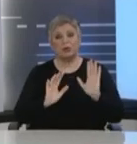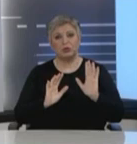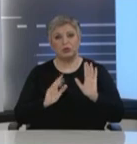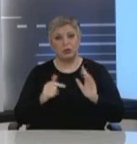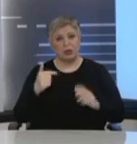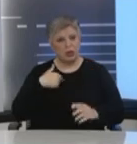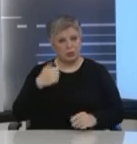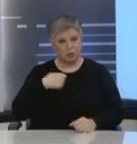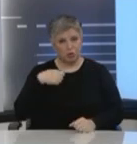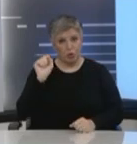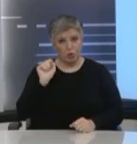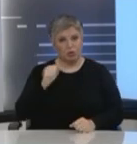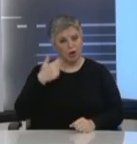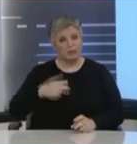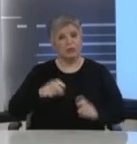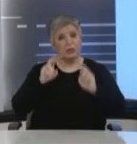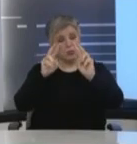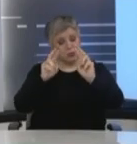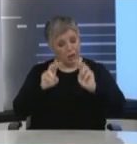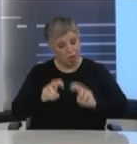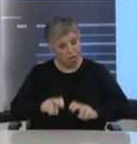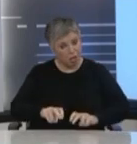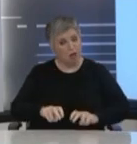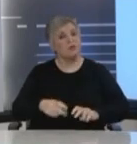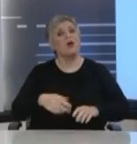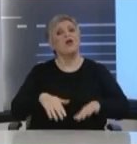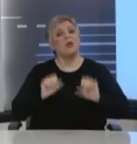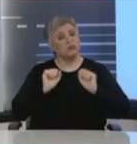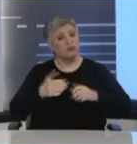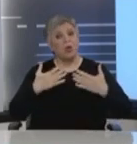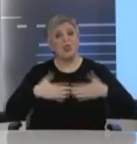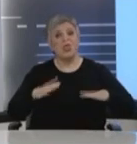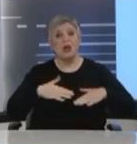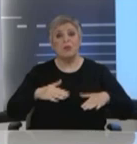δεν αρνηθήκαμε την έρευνα. Πρώτοι εμείς λέμε όλα στο φως.